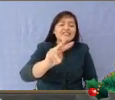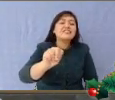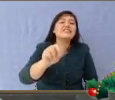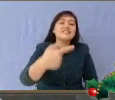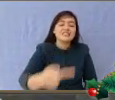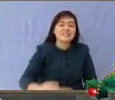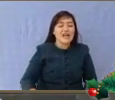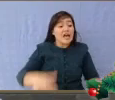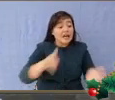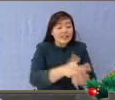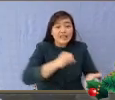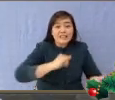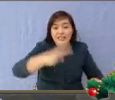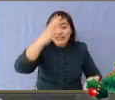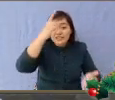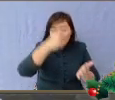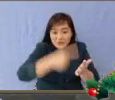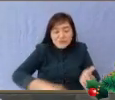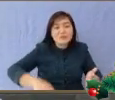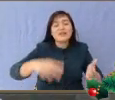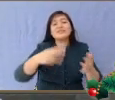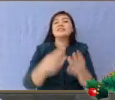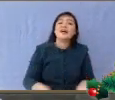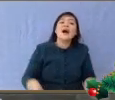yung COVID-19.